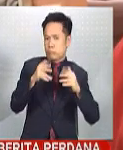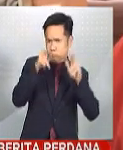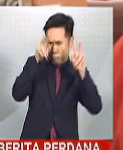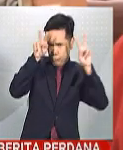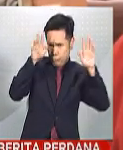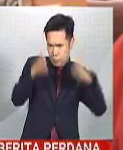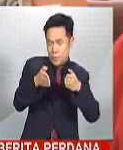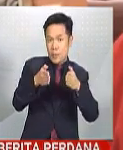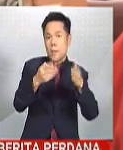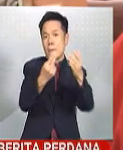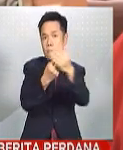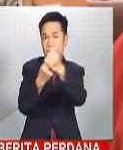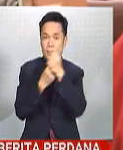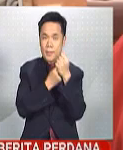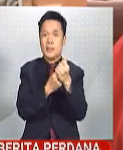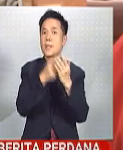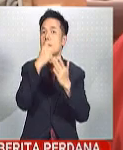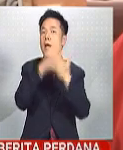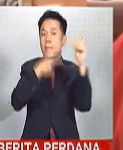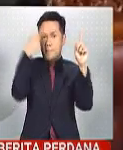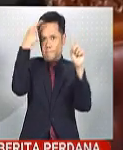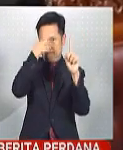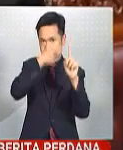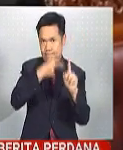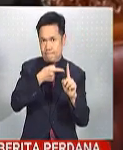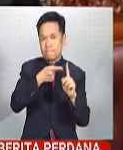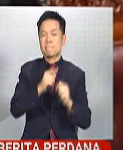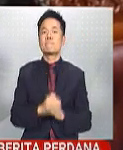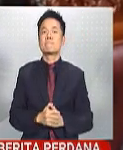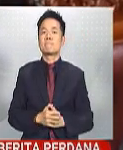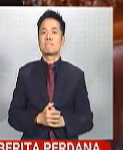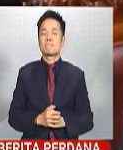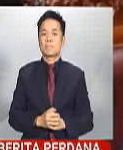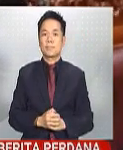keharmonian dan juga dari segi hala tuju semua sekali.